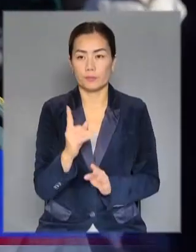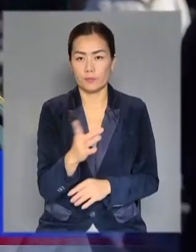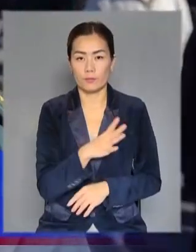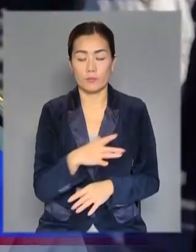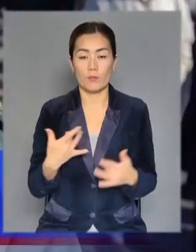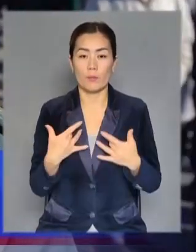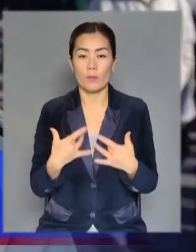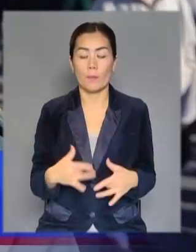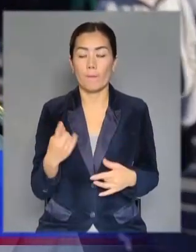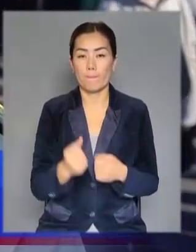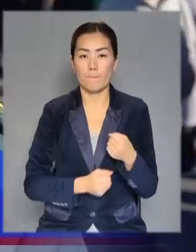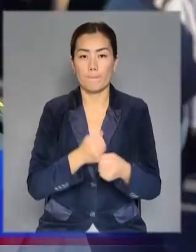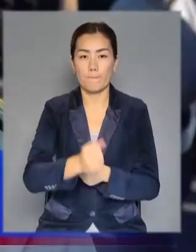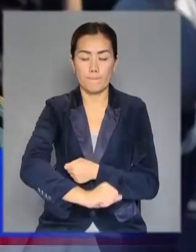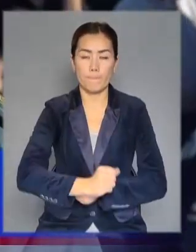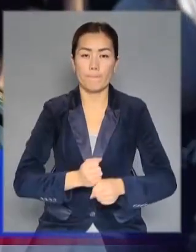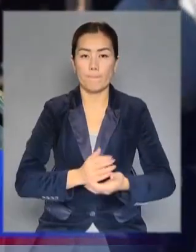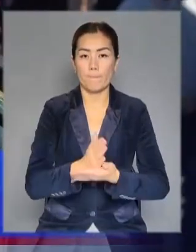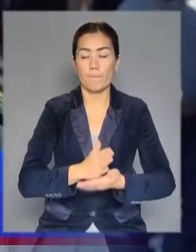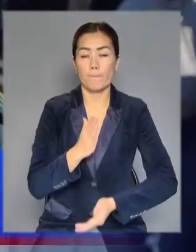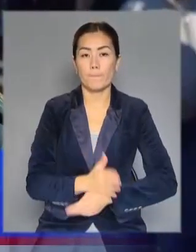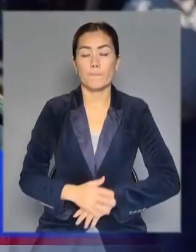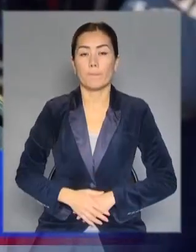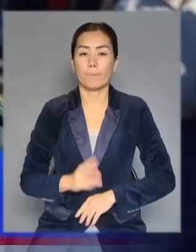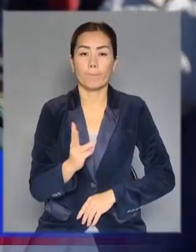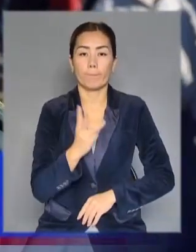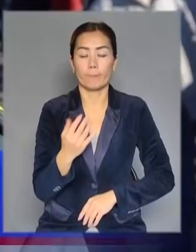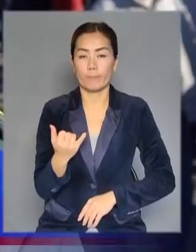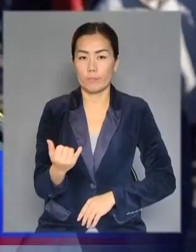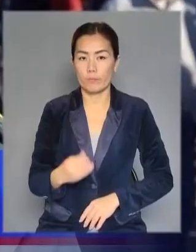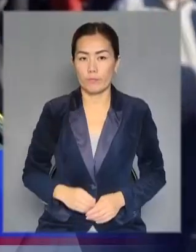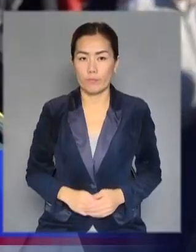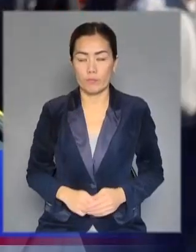призыв уволен, другой призыв уже проходит службу. Сейчас третий призыв